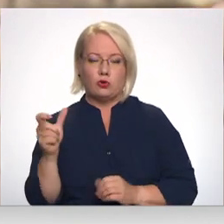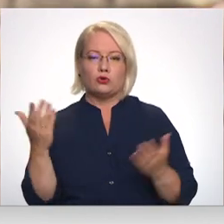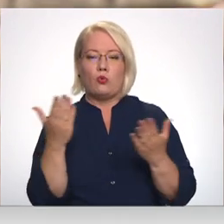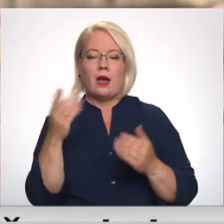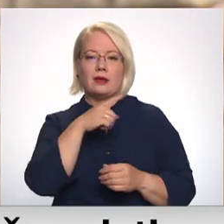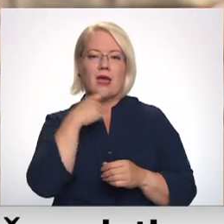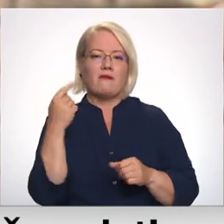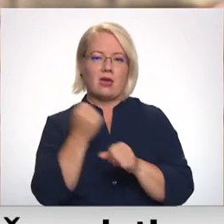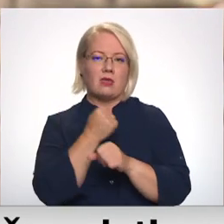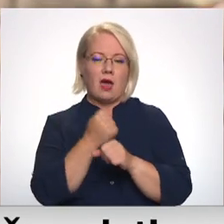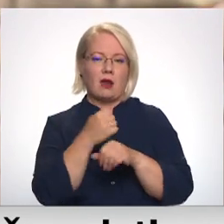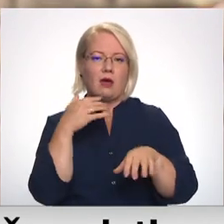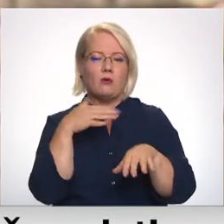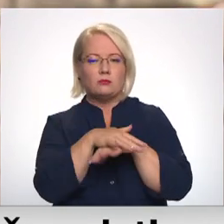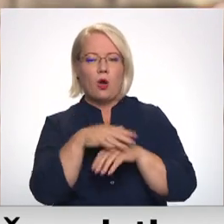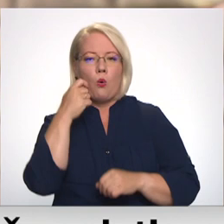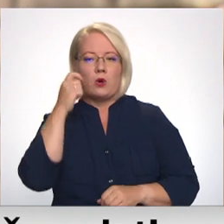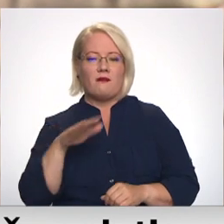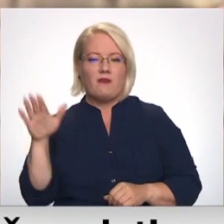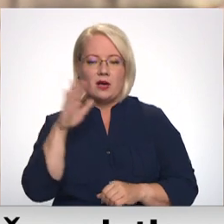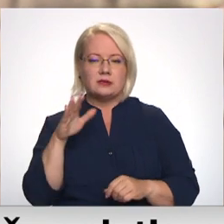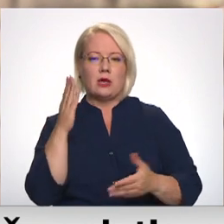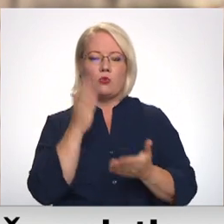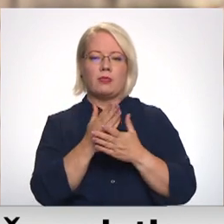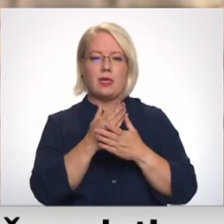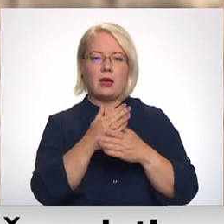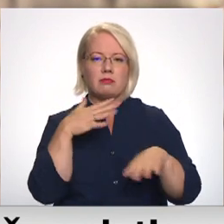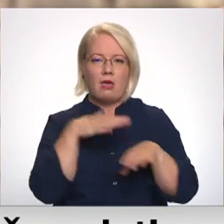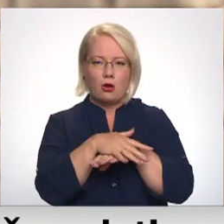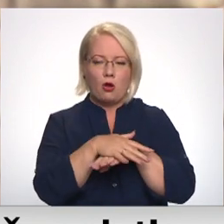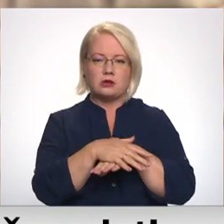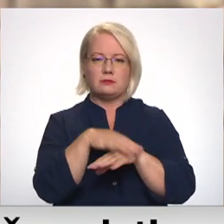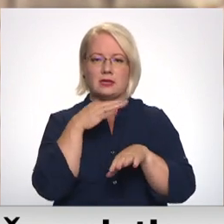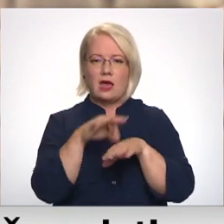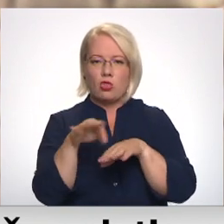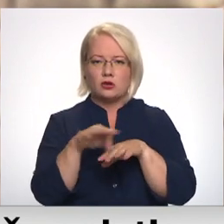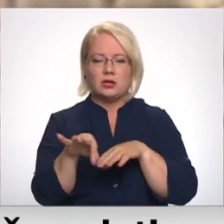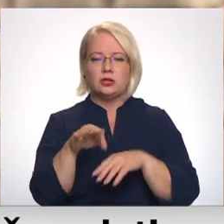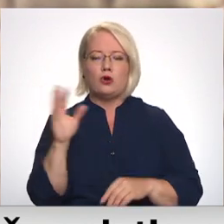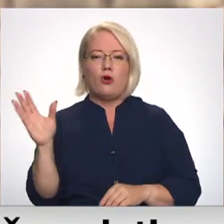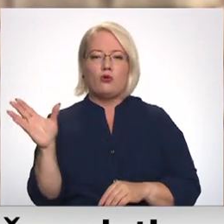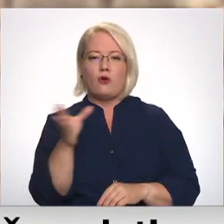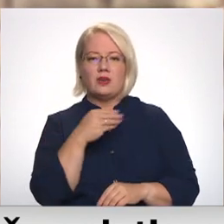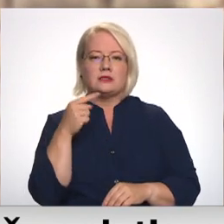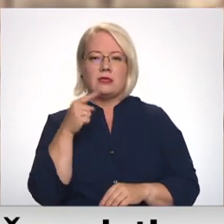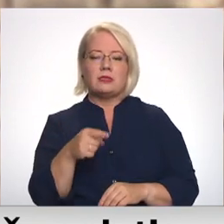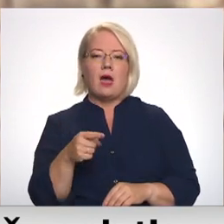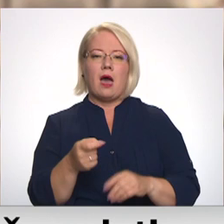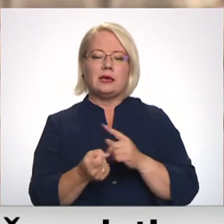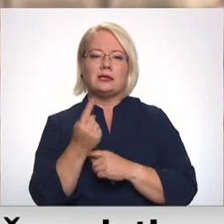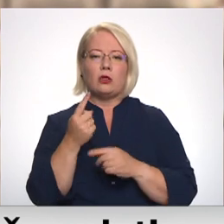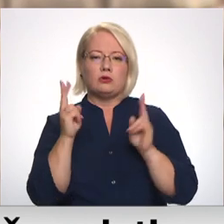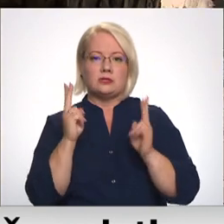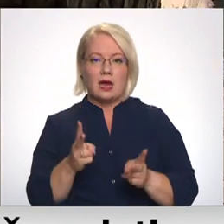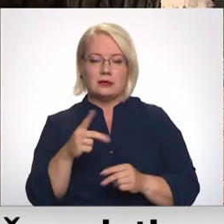tautu, pret Ukrainu, ir terorisms, genocīds. Un no tā viss izrietošās sakas būtu arī